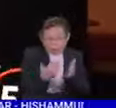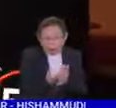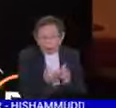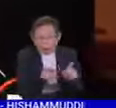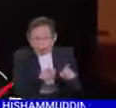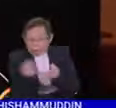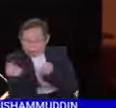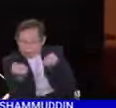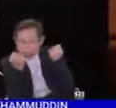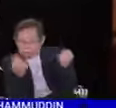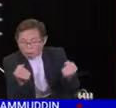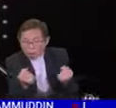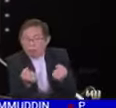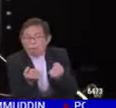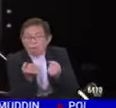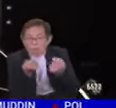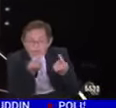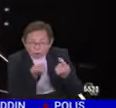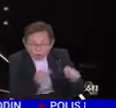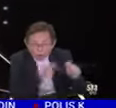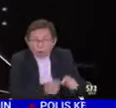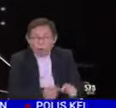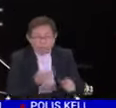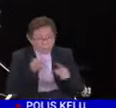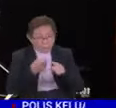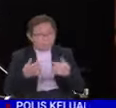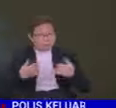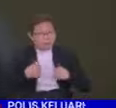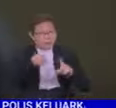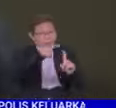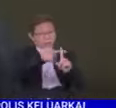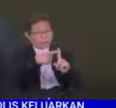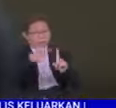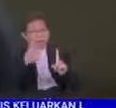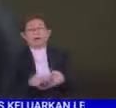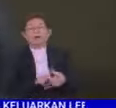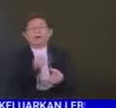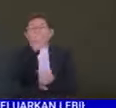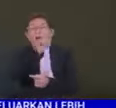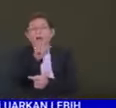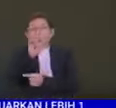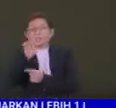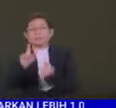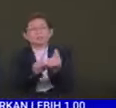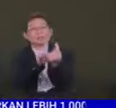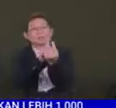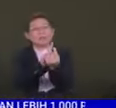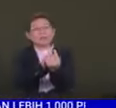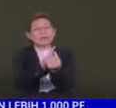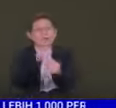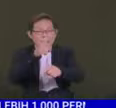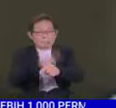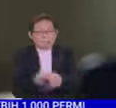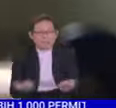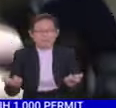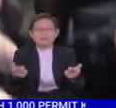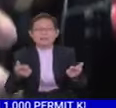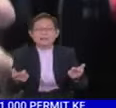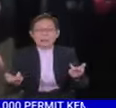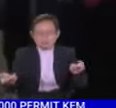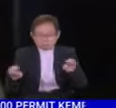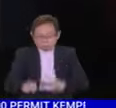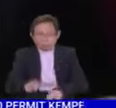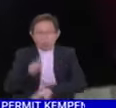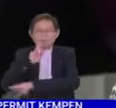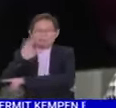simulator ini dan ia satu perkembangan positif buat negara. Alex ditemui ketika hadir menyaksikan perjanjian kerjasama Royal Selangor dan e-racing GP